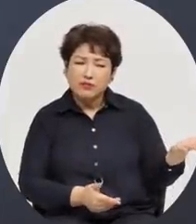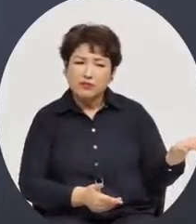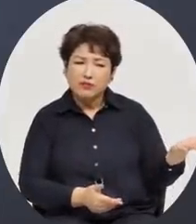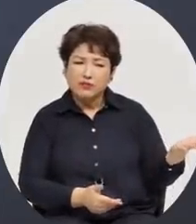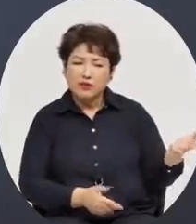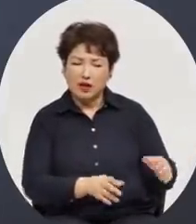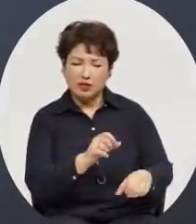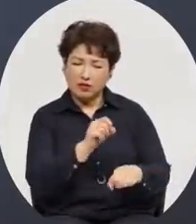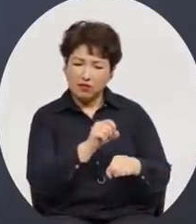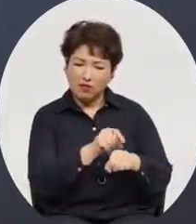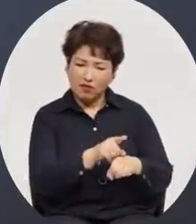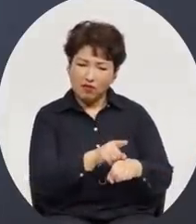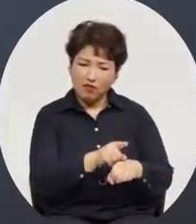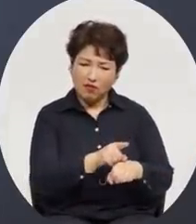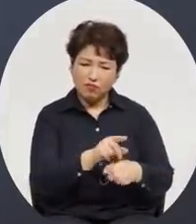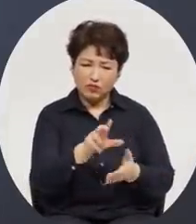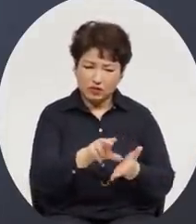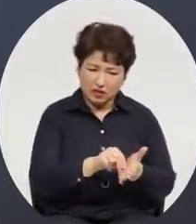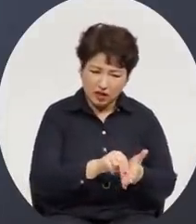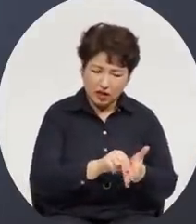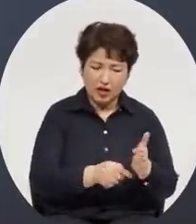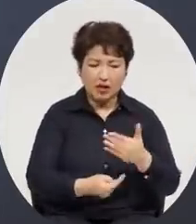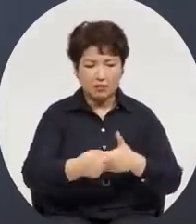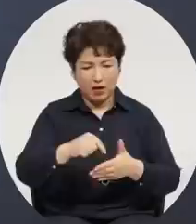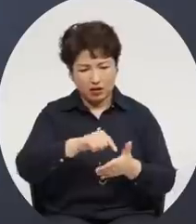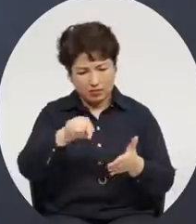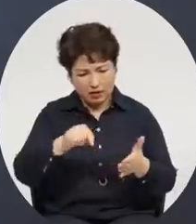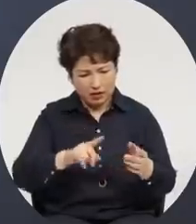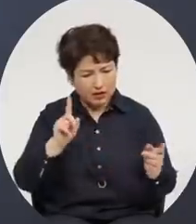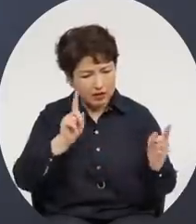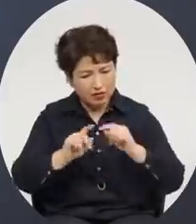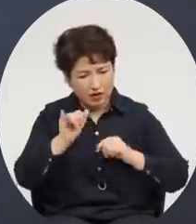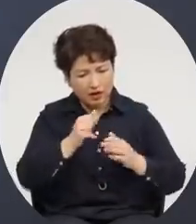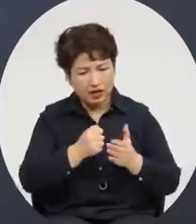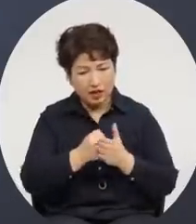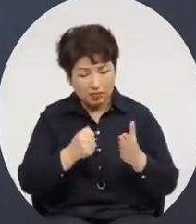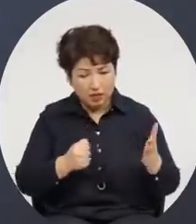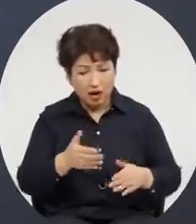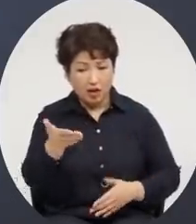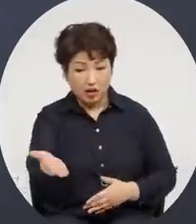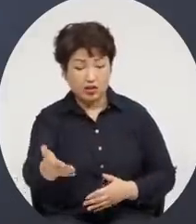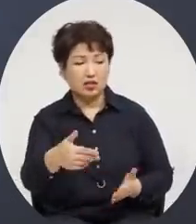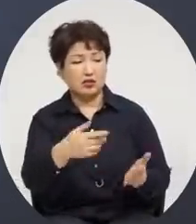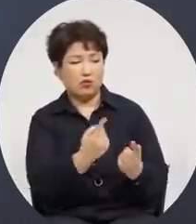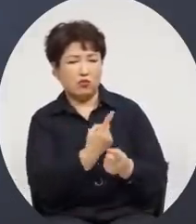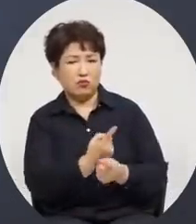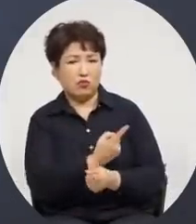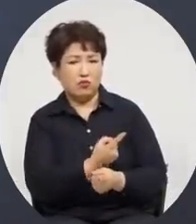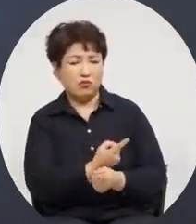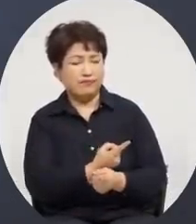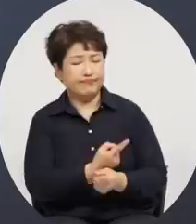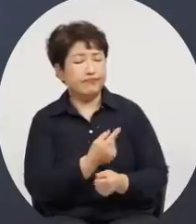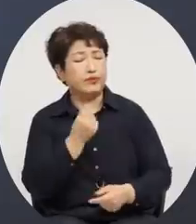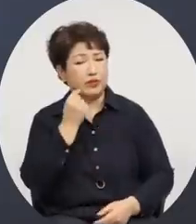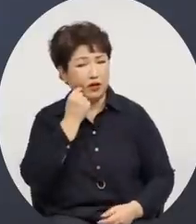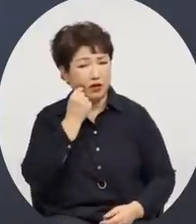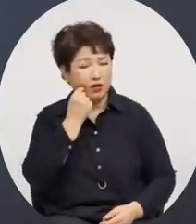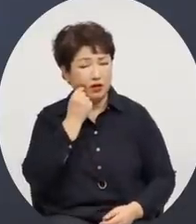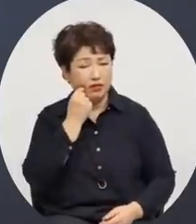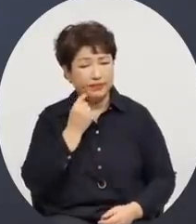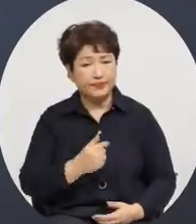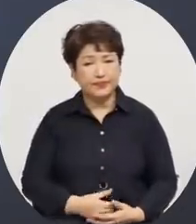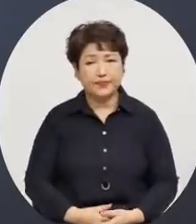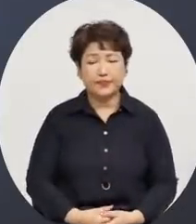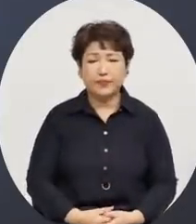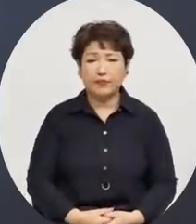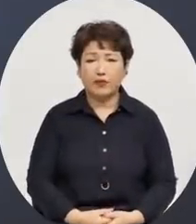이분의 다른 건다 좋은데, 이 성격적인 이런 문제, 상처가 있기 때문에 이걸 내가 어떻게 할 수가 없다. 결혼해서 내가